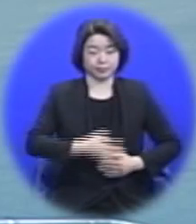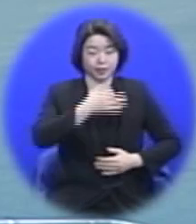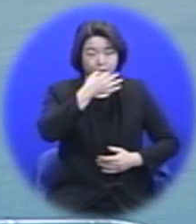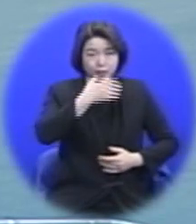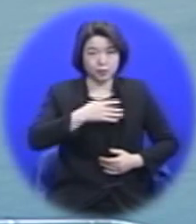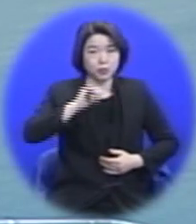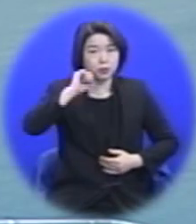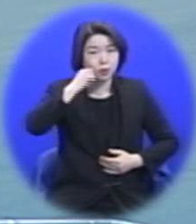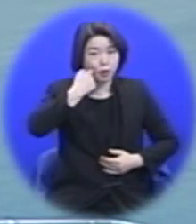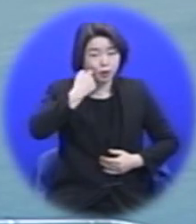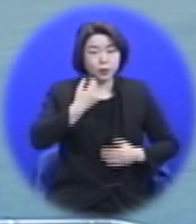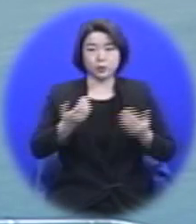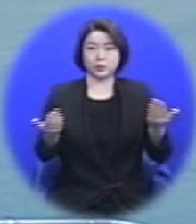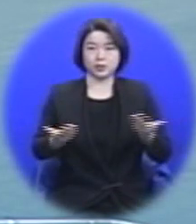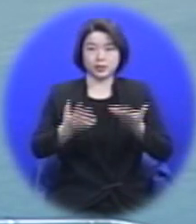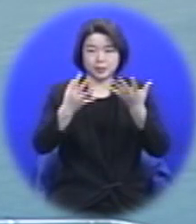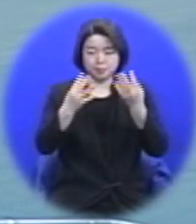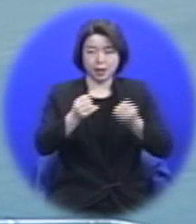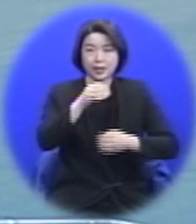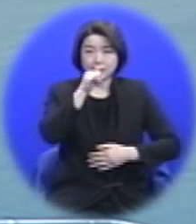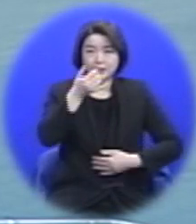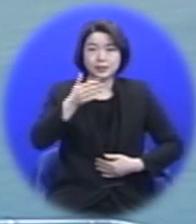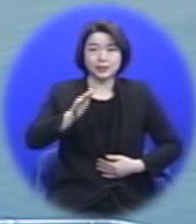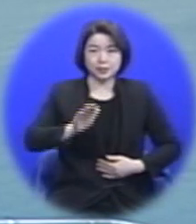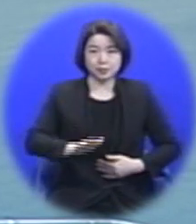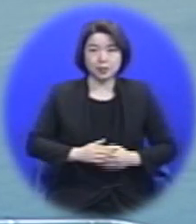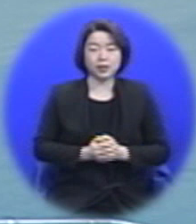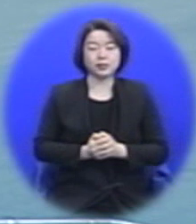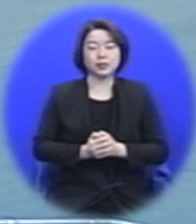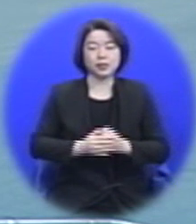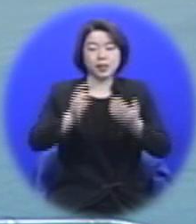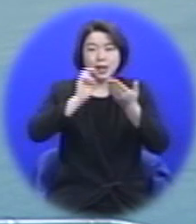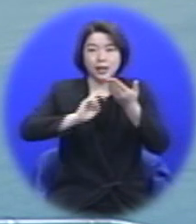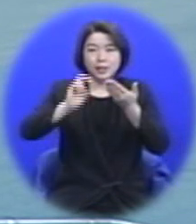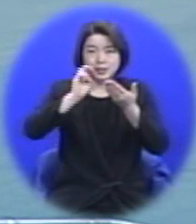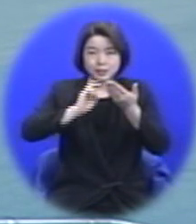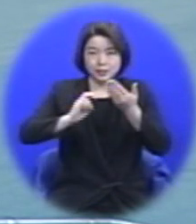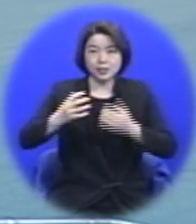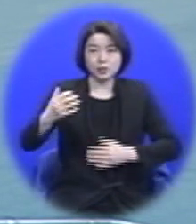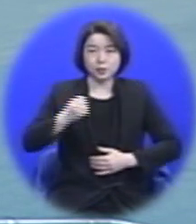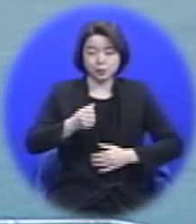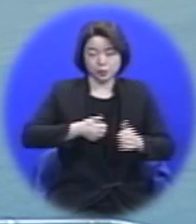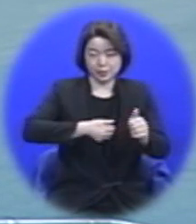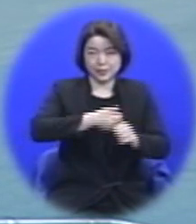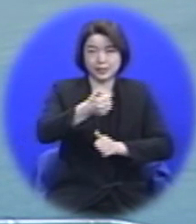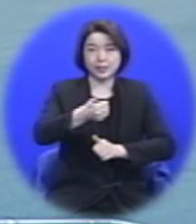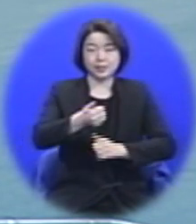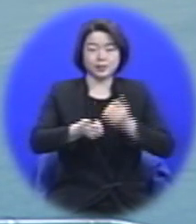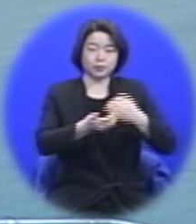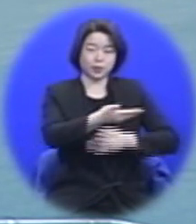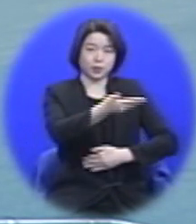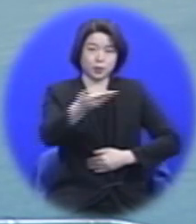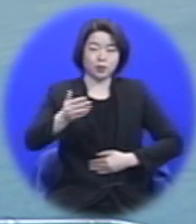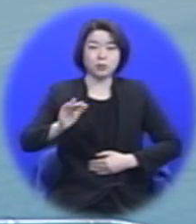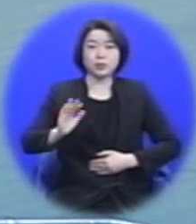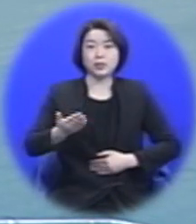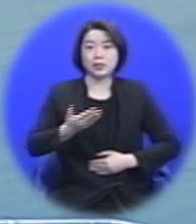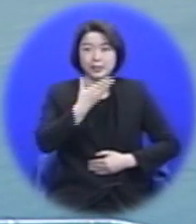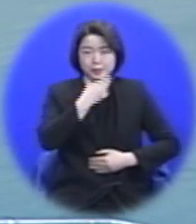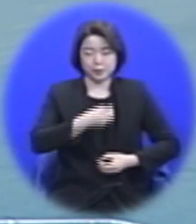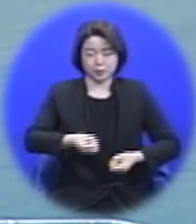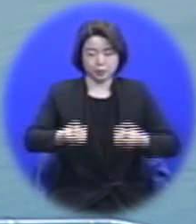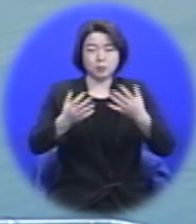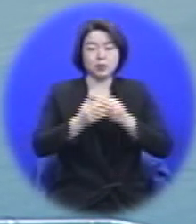힘들고 어려운 일이 많지만 찬송으로 이기는 성도들 되시기를 축복합니다. 다니엘 김